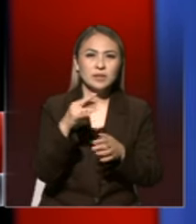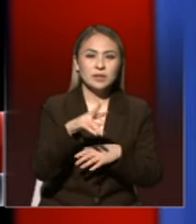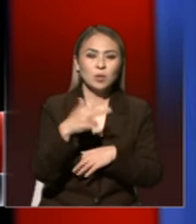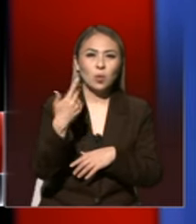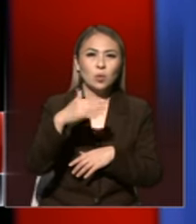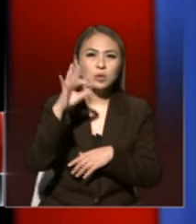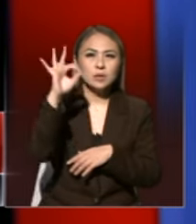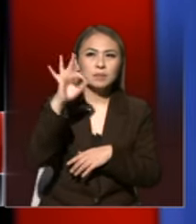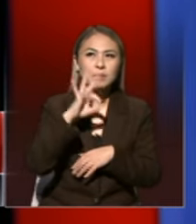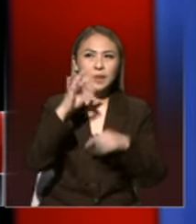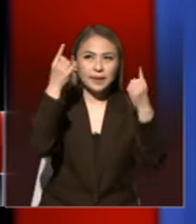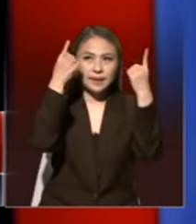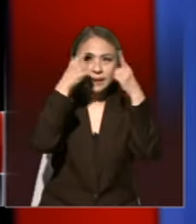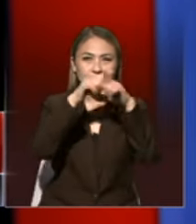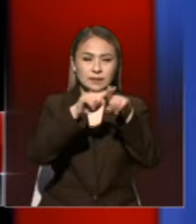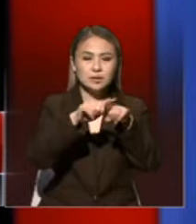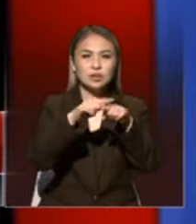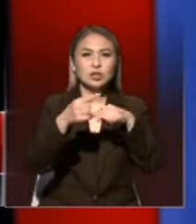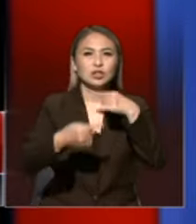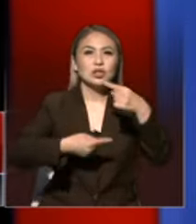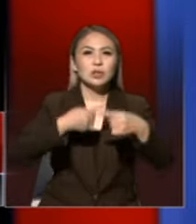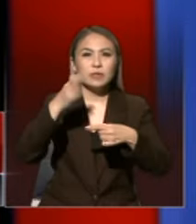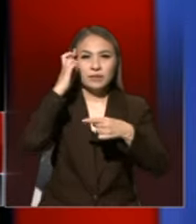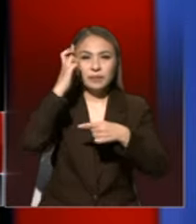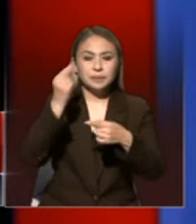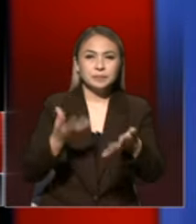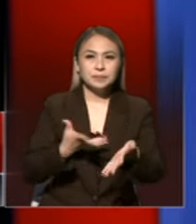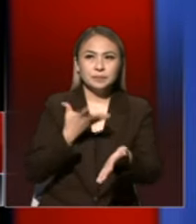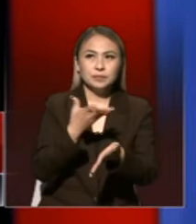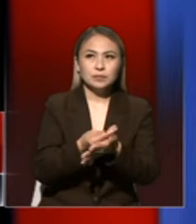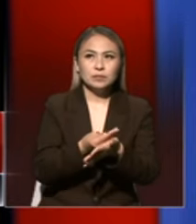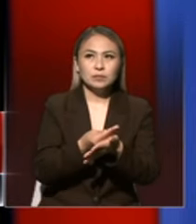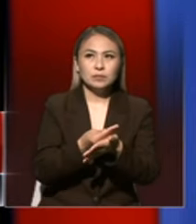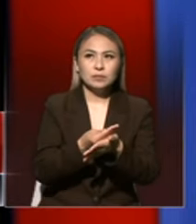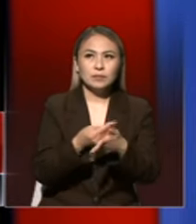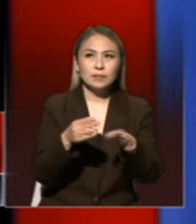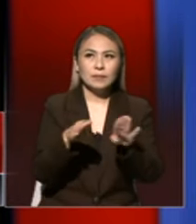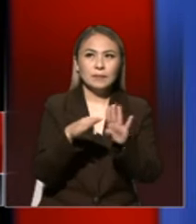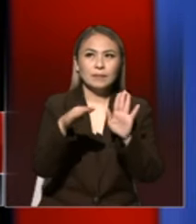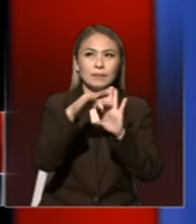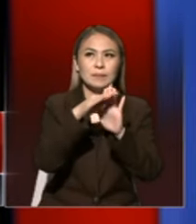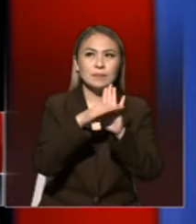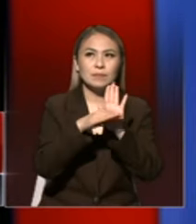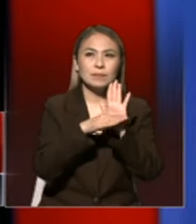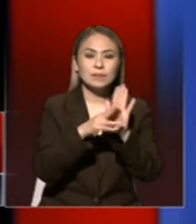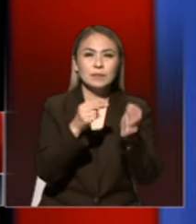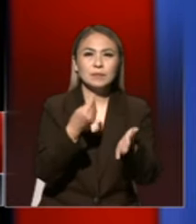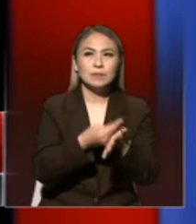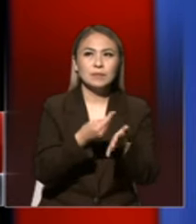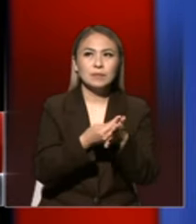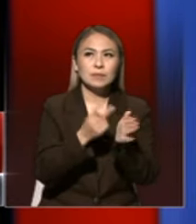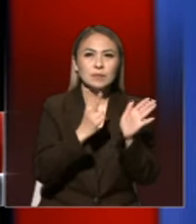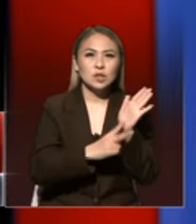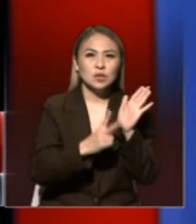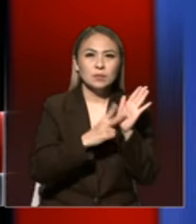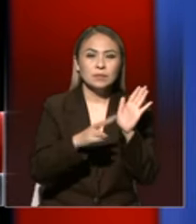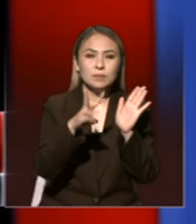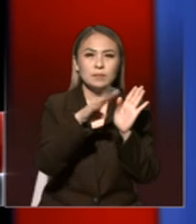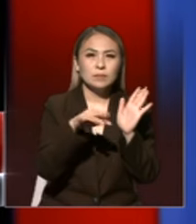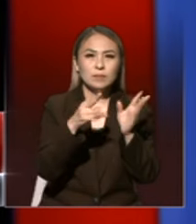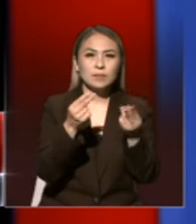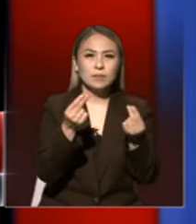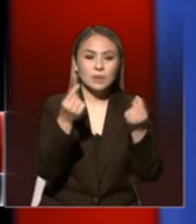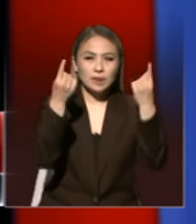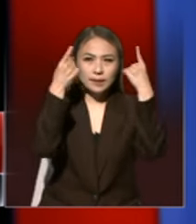алған техниканың құнын өкімет арқылы өтейді. Сол бағдарламаның бюджеті 70 миллиард теңге